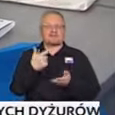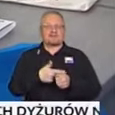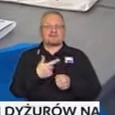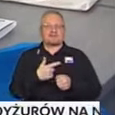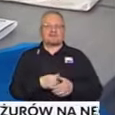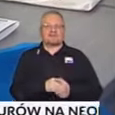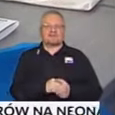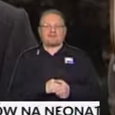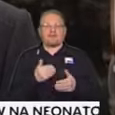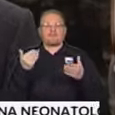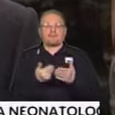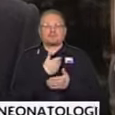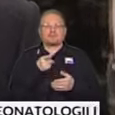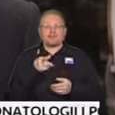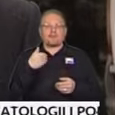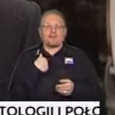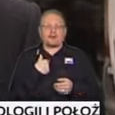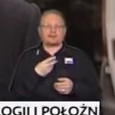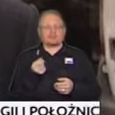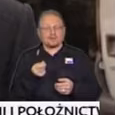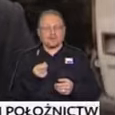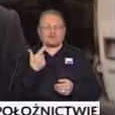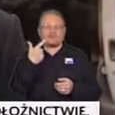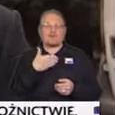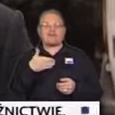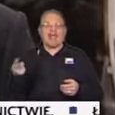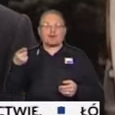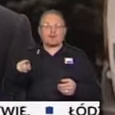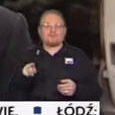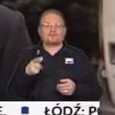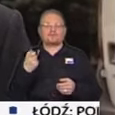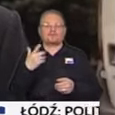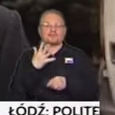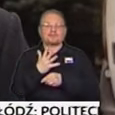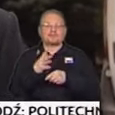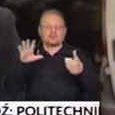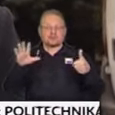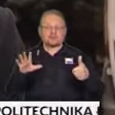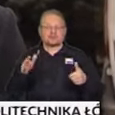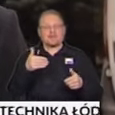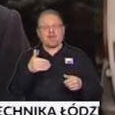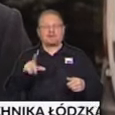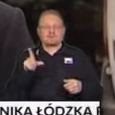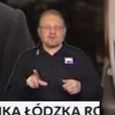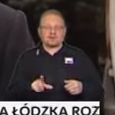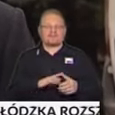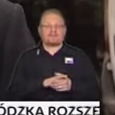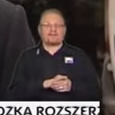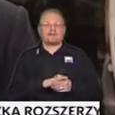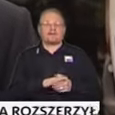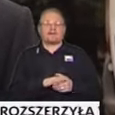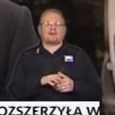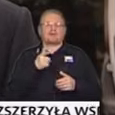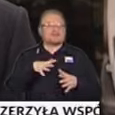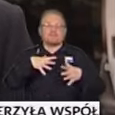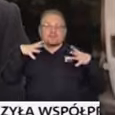2014-2020. Początkowo to była suma 2 miliardów 256 milionów euro. To jest niebagatelna ilość